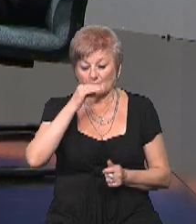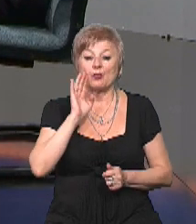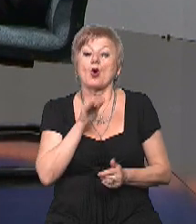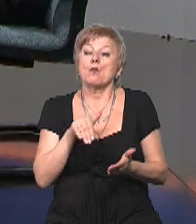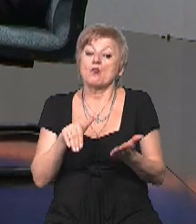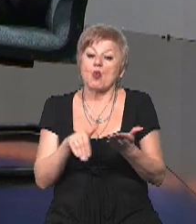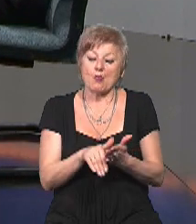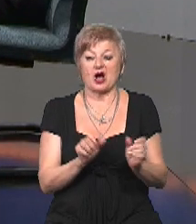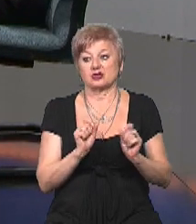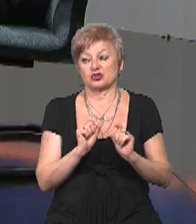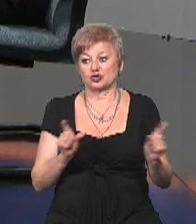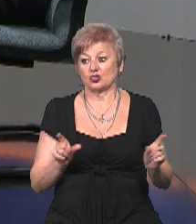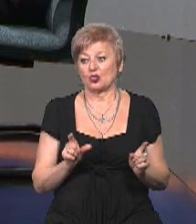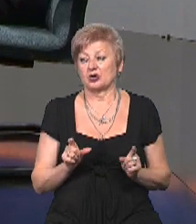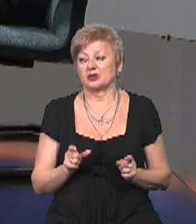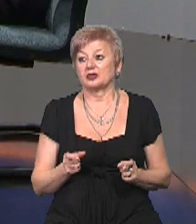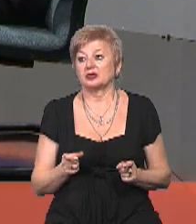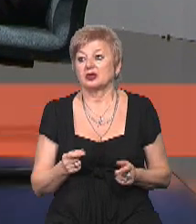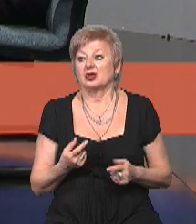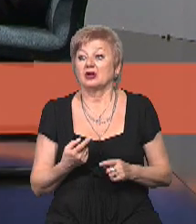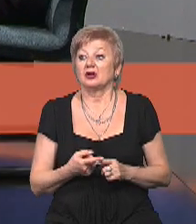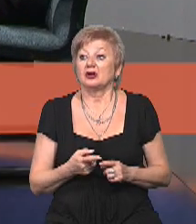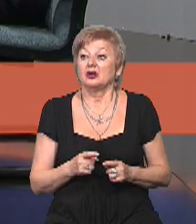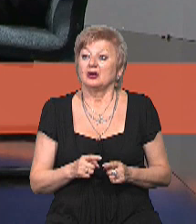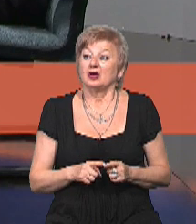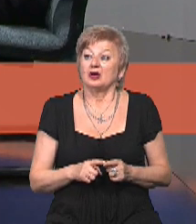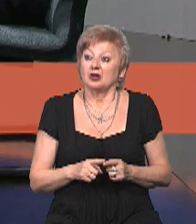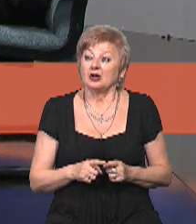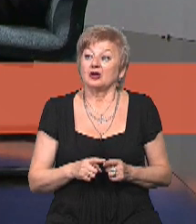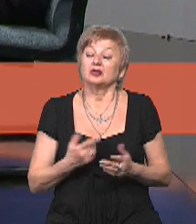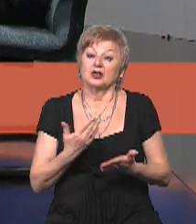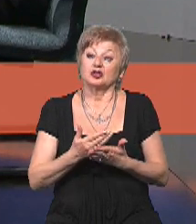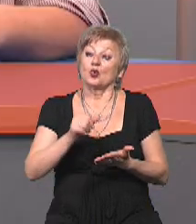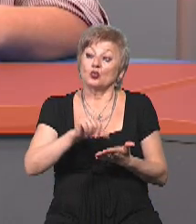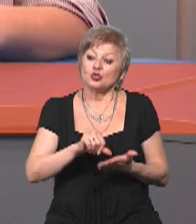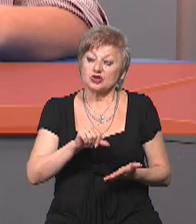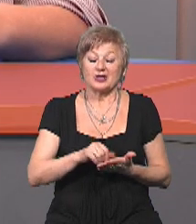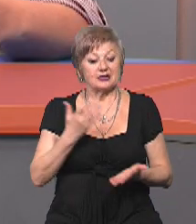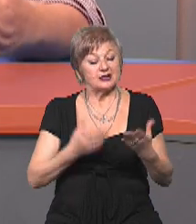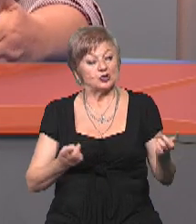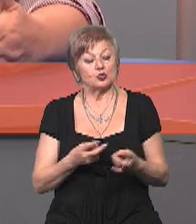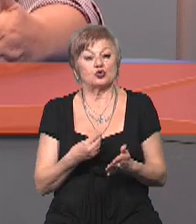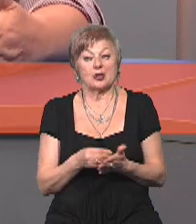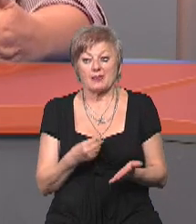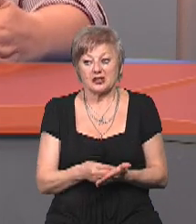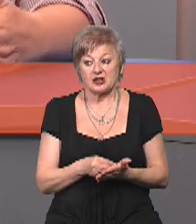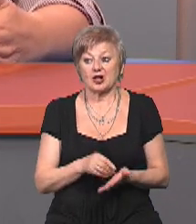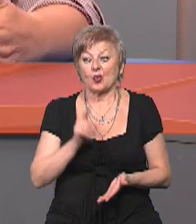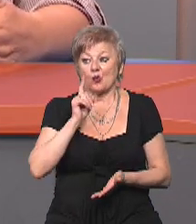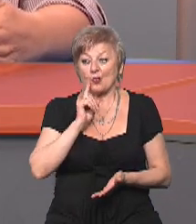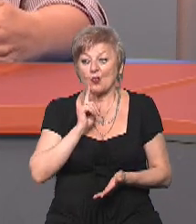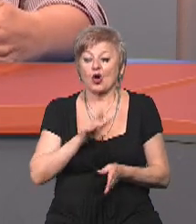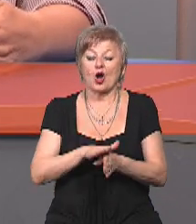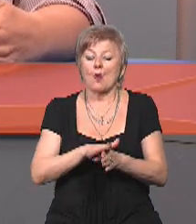допомагати школі, чим тільки вони можуть, і своєю безпосередньою участю, якщо треба матеріально, поки буде